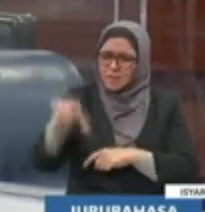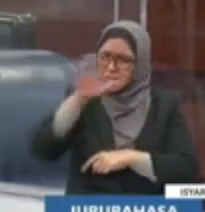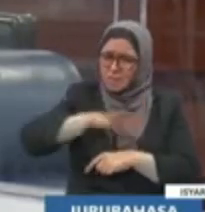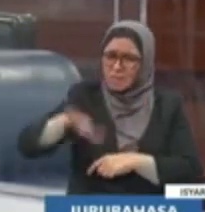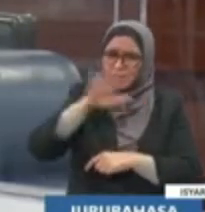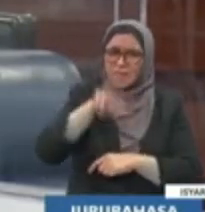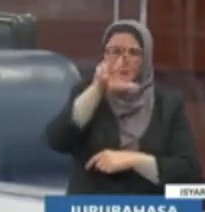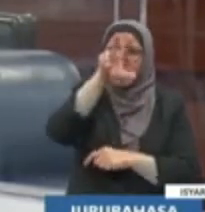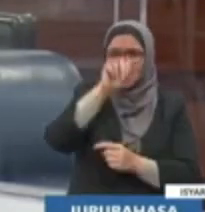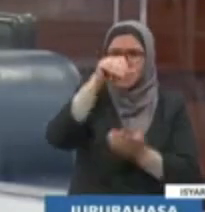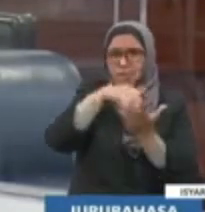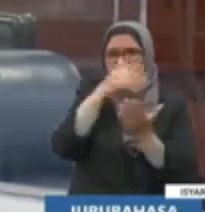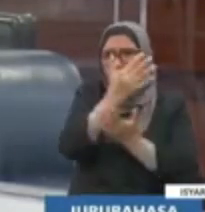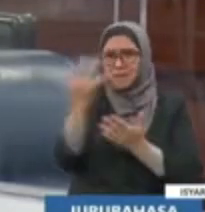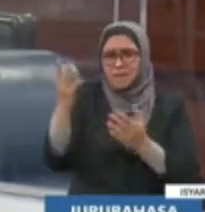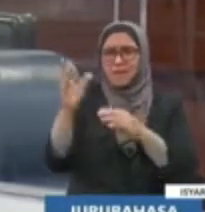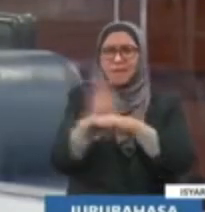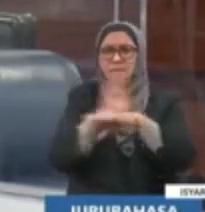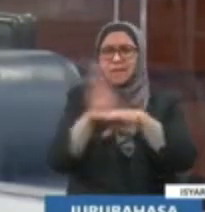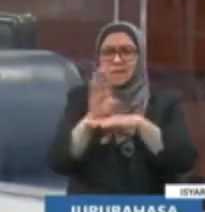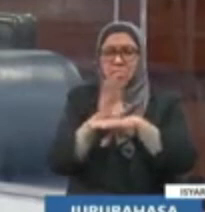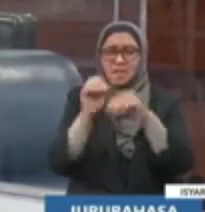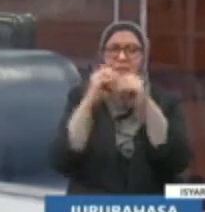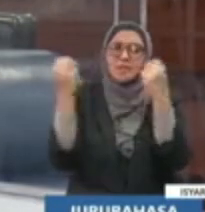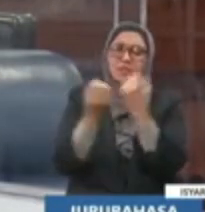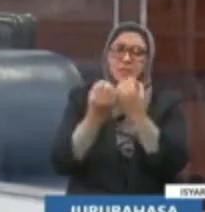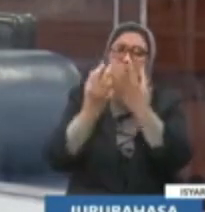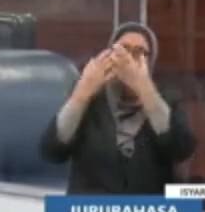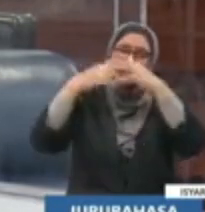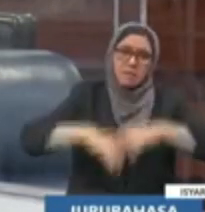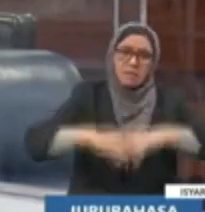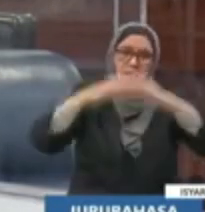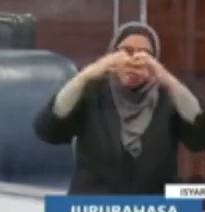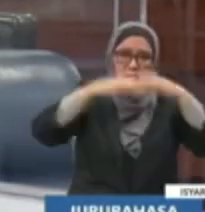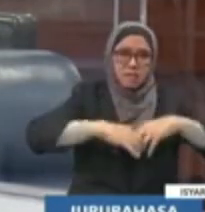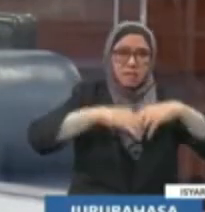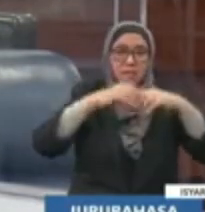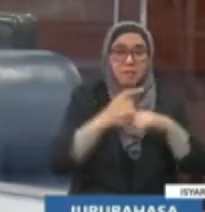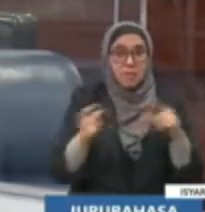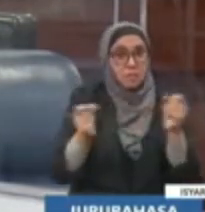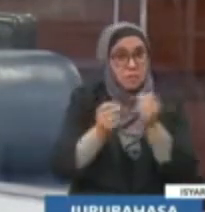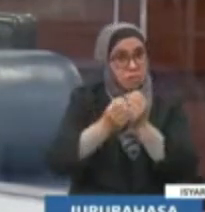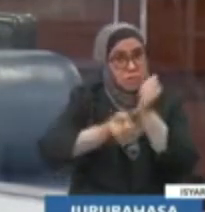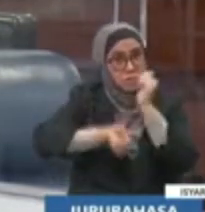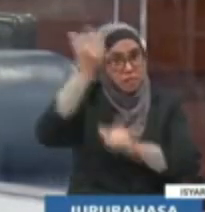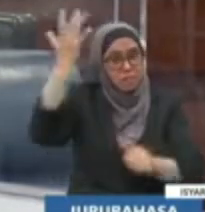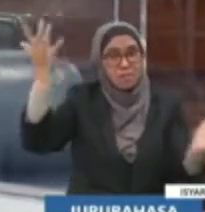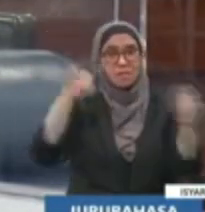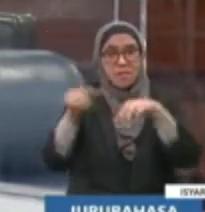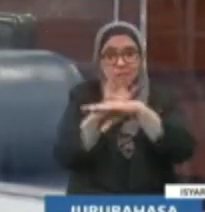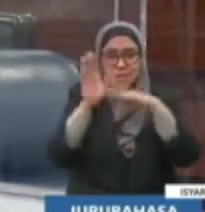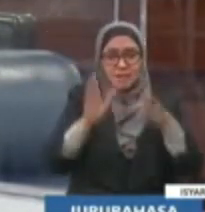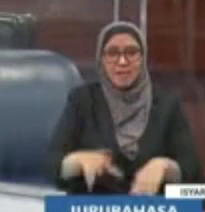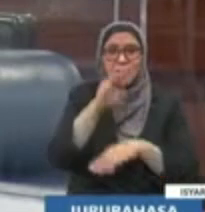37,415 perniagaan telah pun gulung tikar, di mana majoritinya adalah usahawan mikro